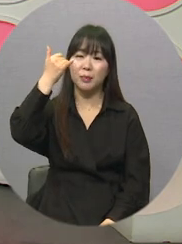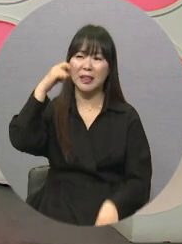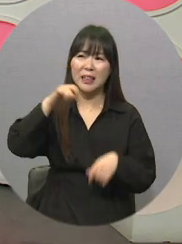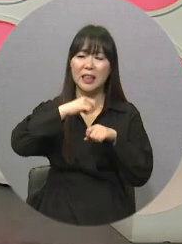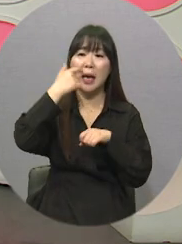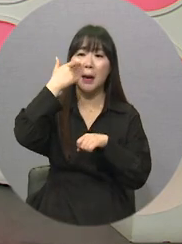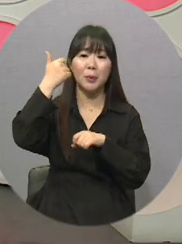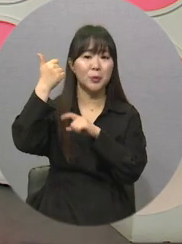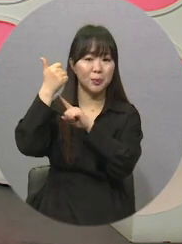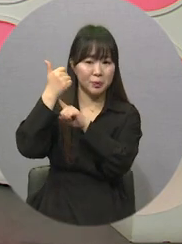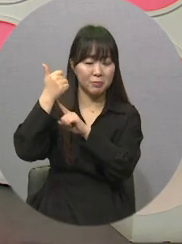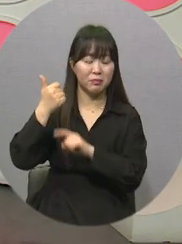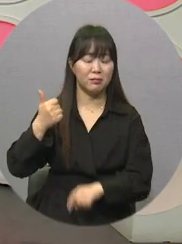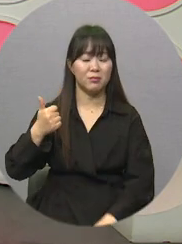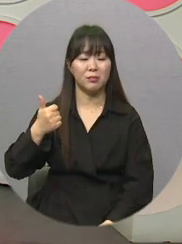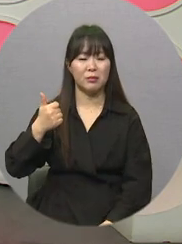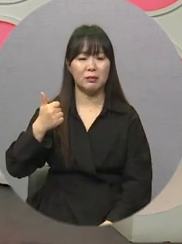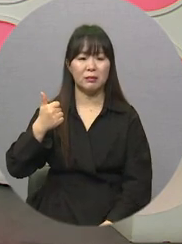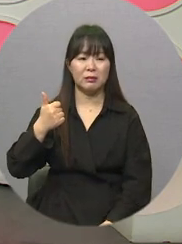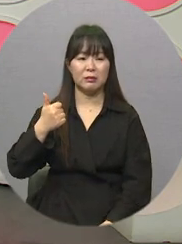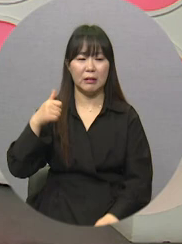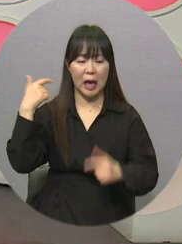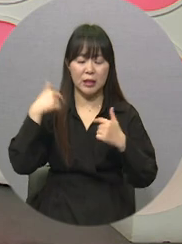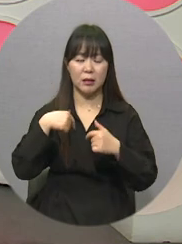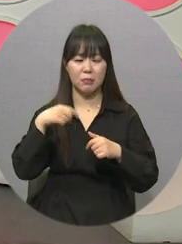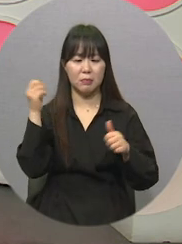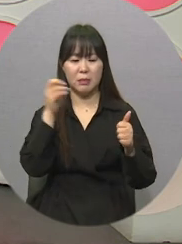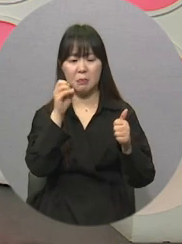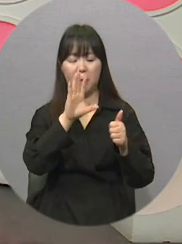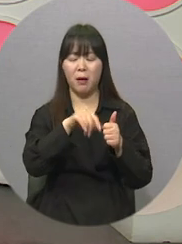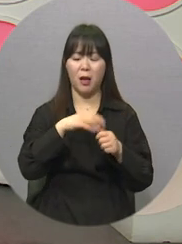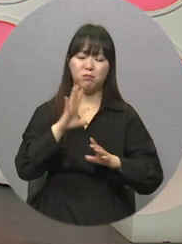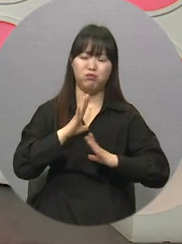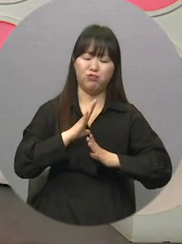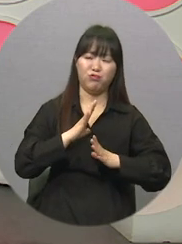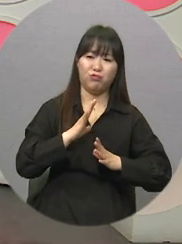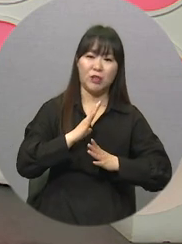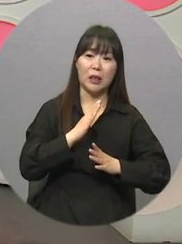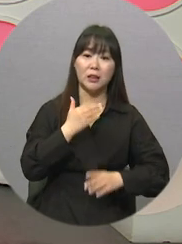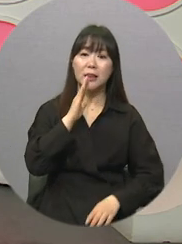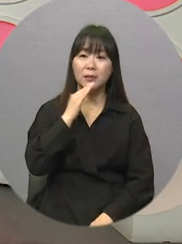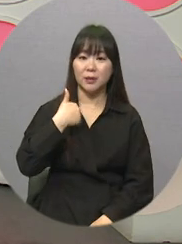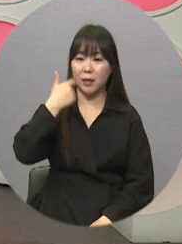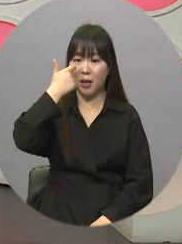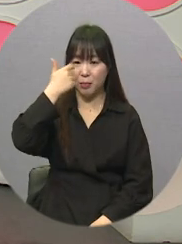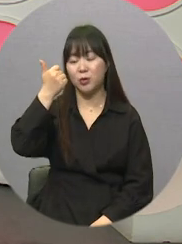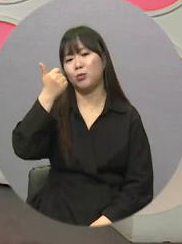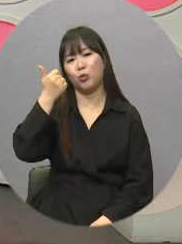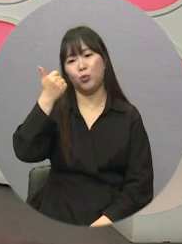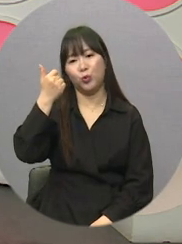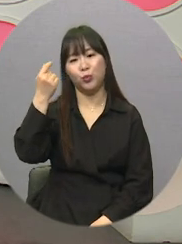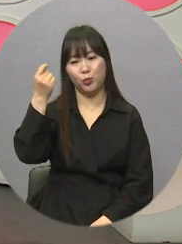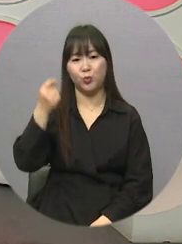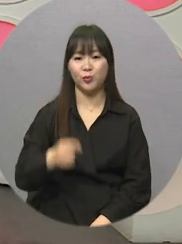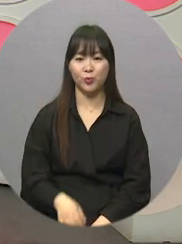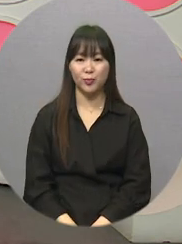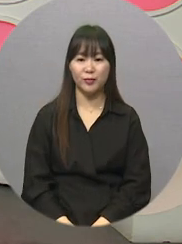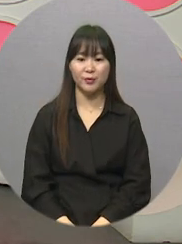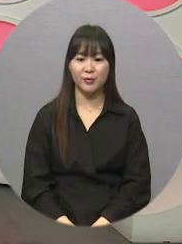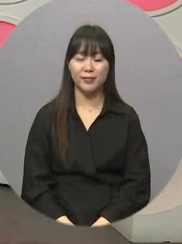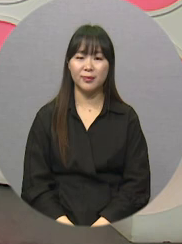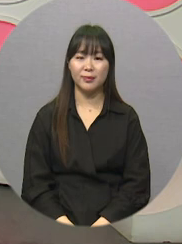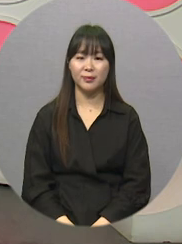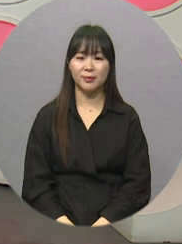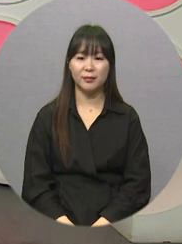특히나, 아버님들은 굉장히 무섭게 말했어요. 저희 아버님도 굉장히 무섭게 했거든요. 그러다